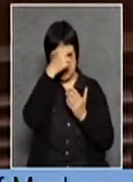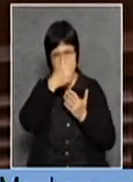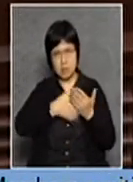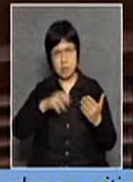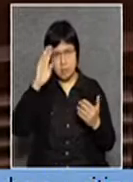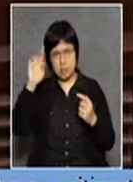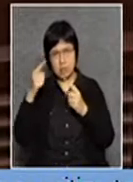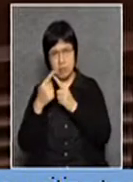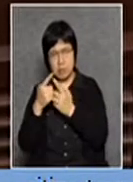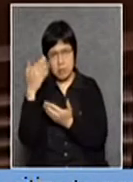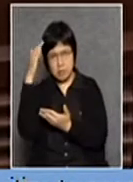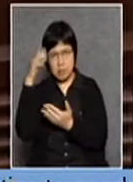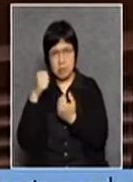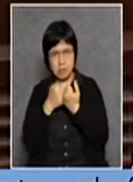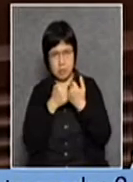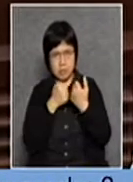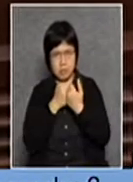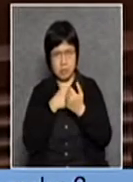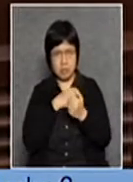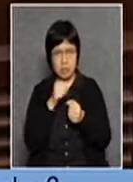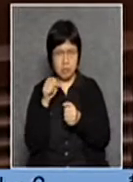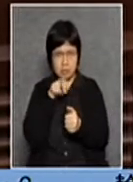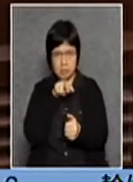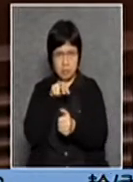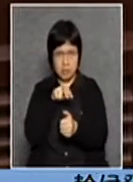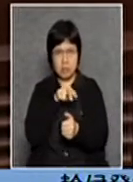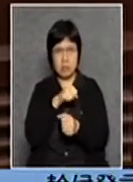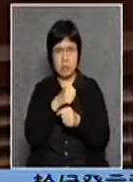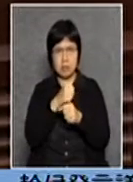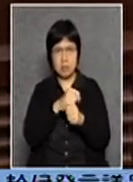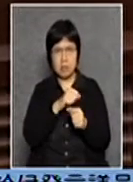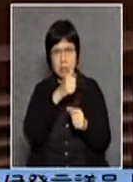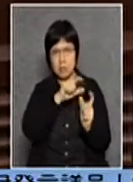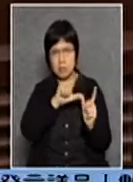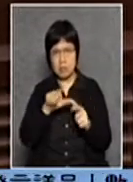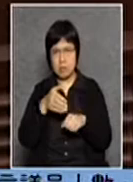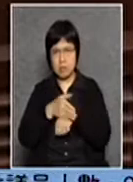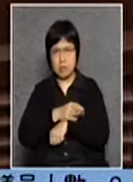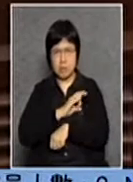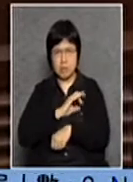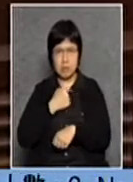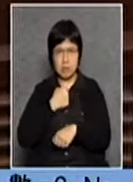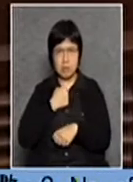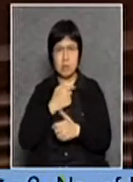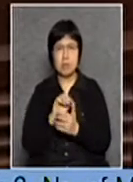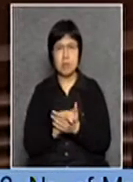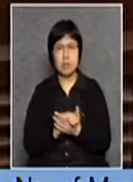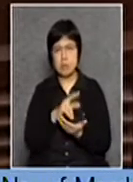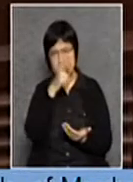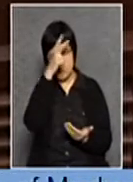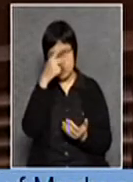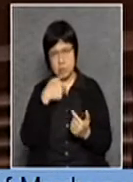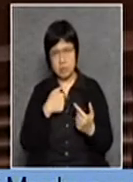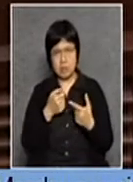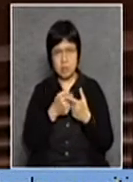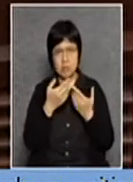大眾理解、支持和監察，以更好地去回應社會整體的需要。因此，政府是秉持公開